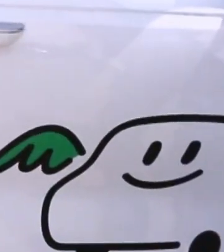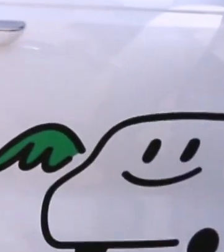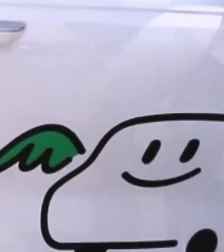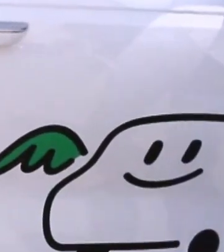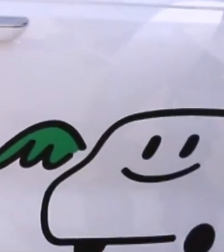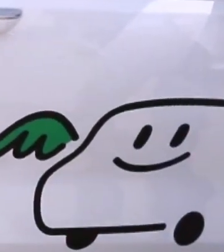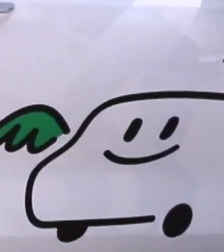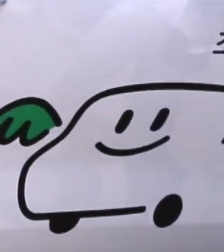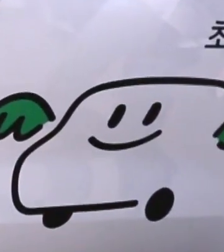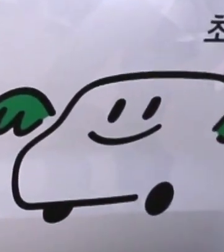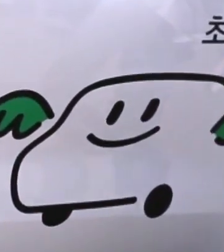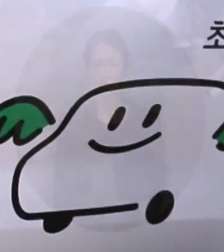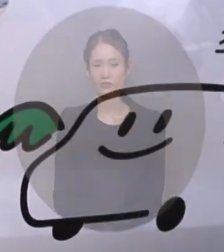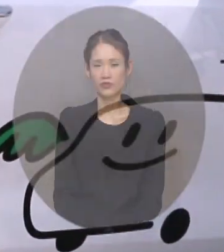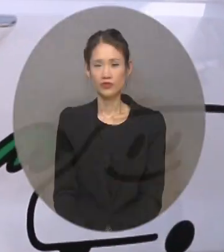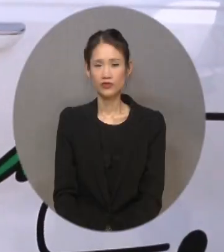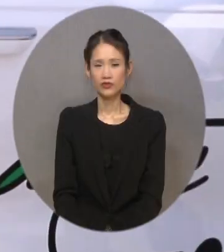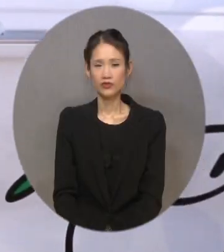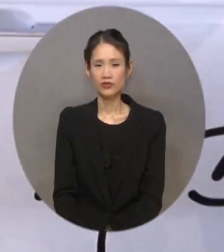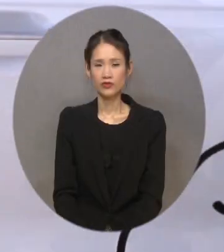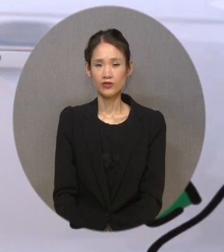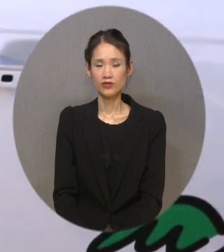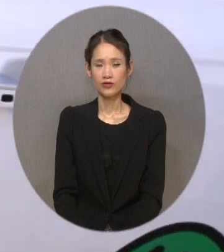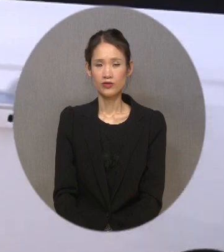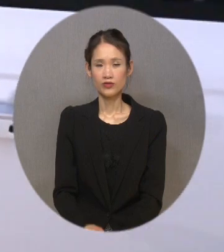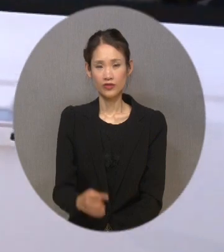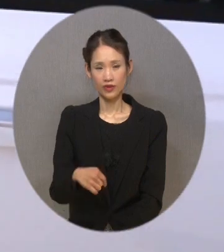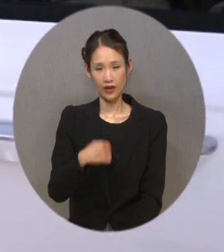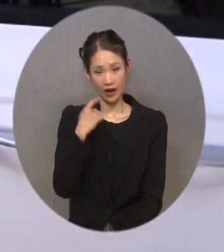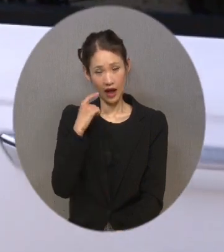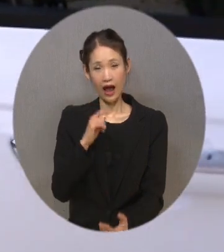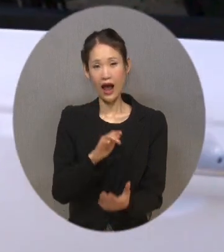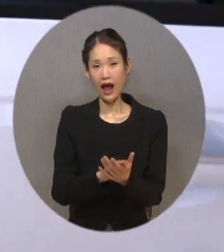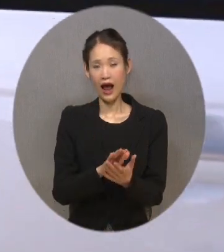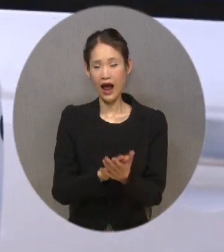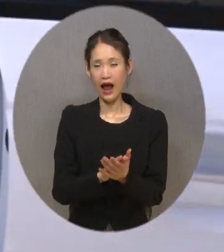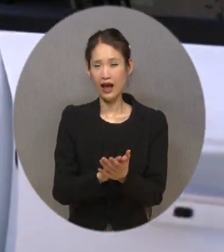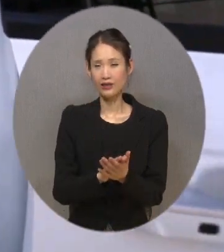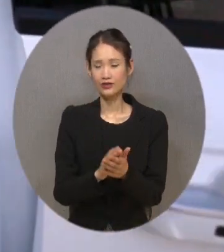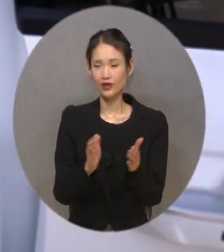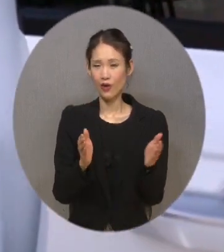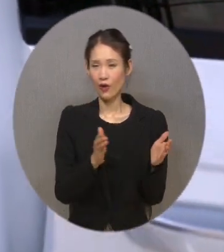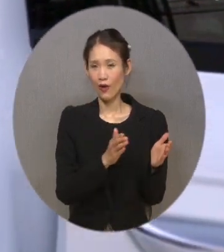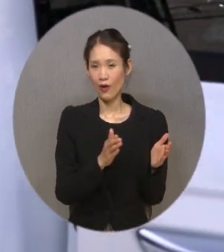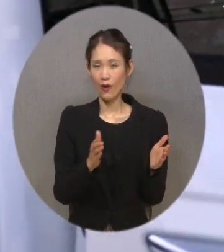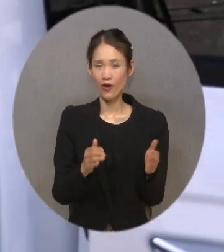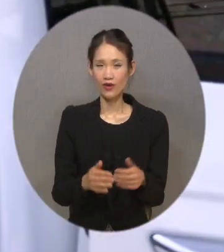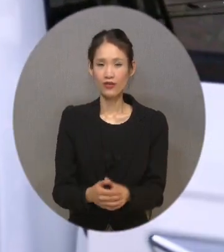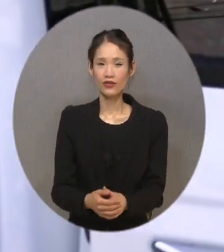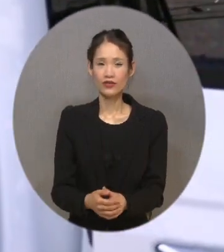뒤로 좀 더 갔다가. 어, 아니, 자기가 알아서 뒤로 가는 거야? 아, 지금 얘가 하는 거야? 어.